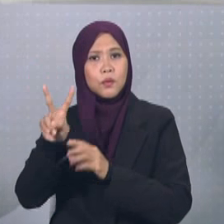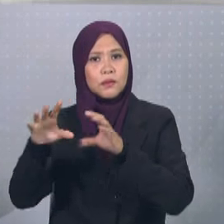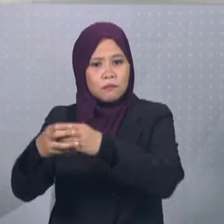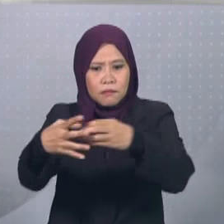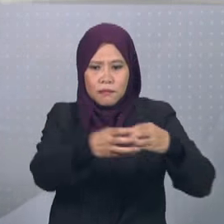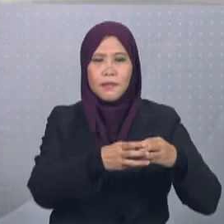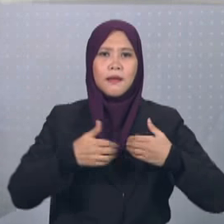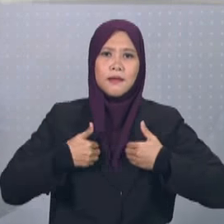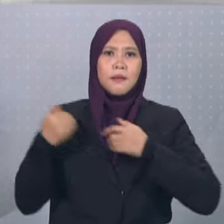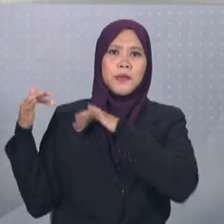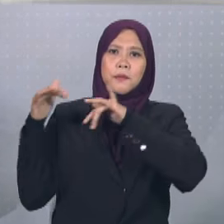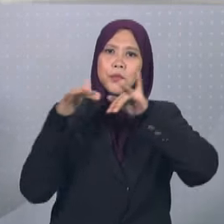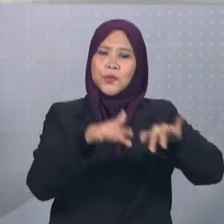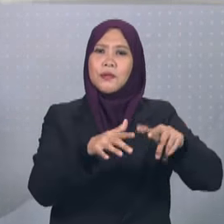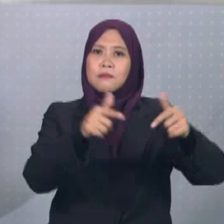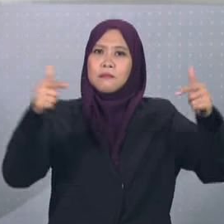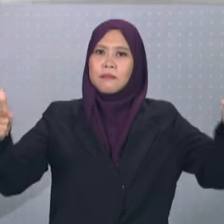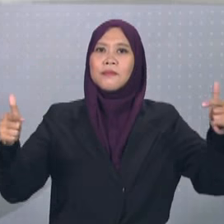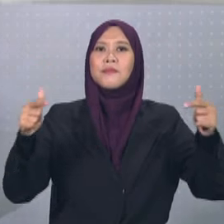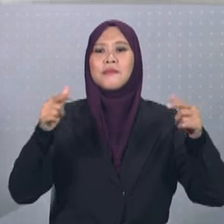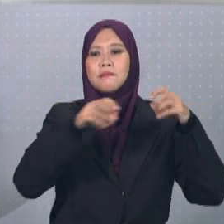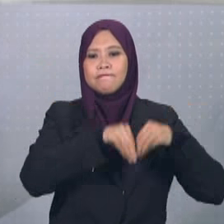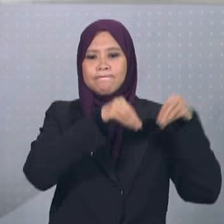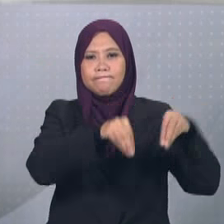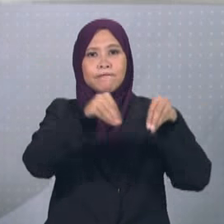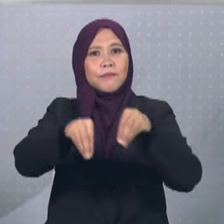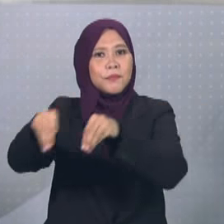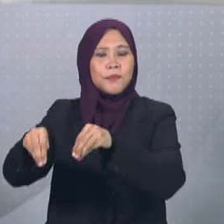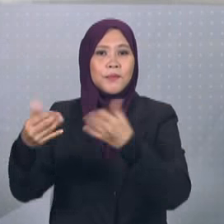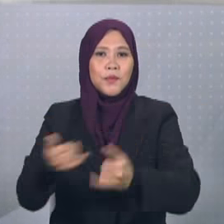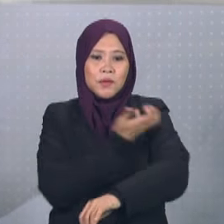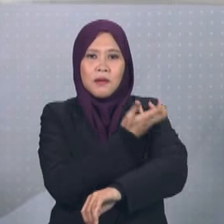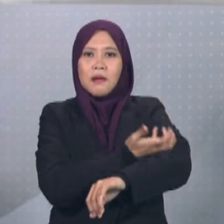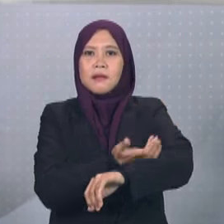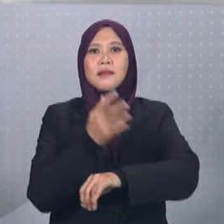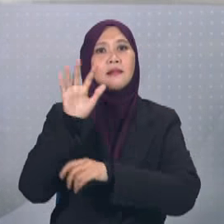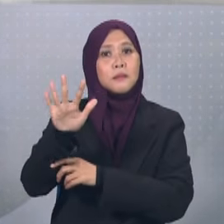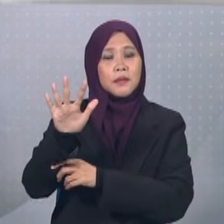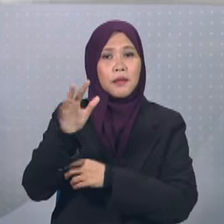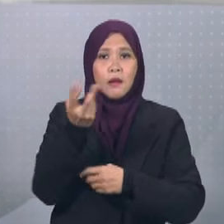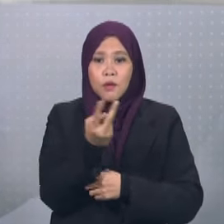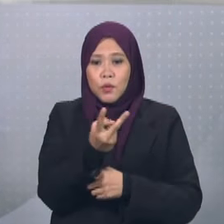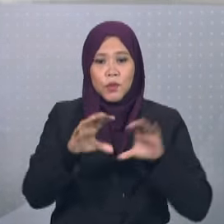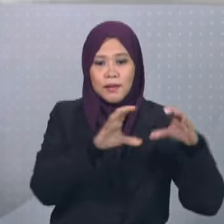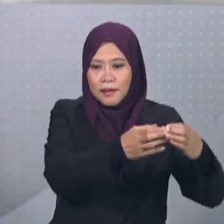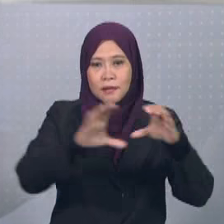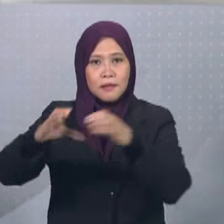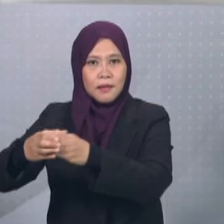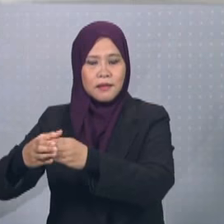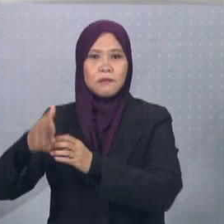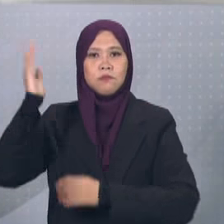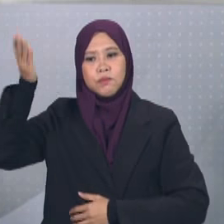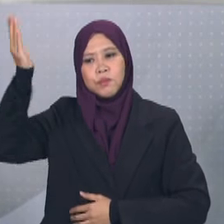berkait rapat dengan perhimpunan besar-besaran melibatkan jangkitan sehingga generasi kelima. Kedua-dua kluster berkenaan adalah